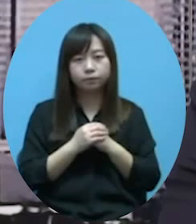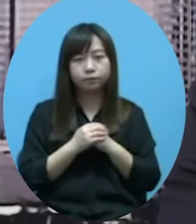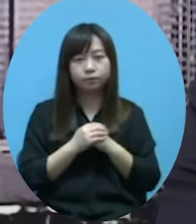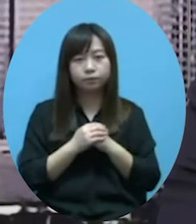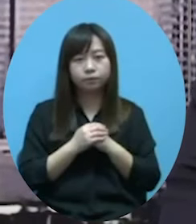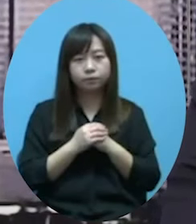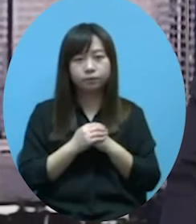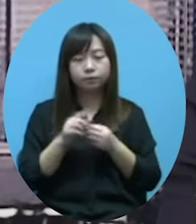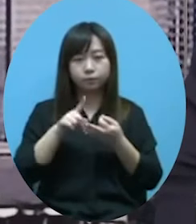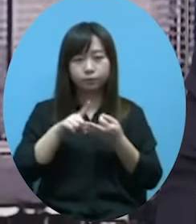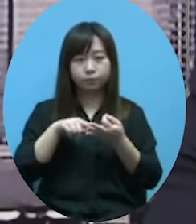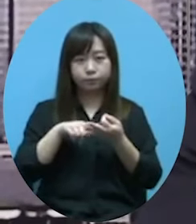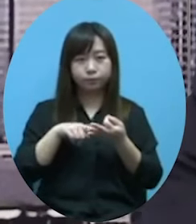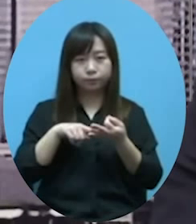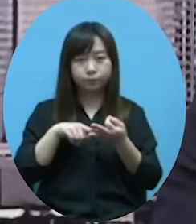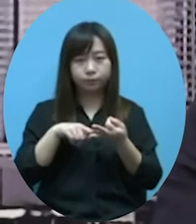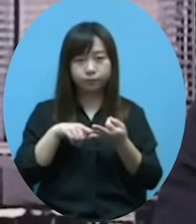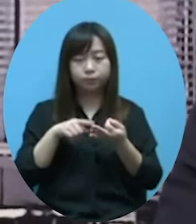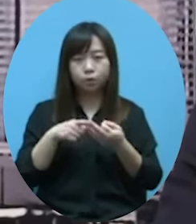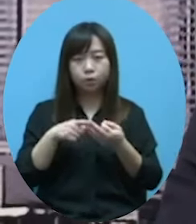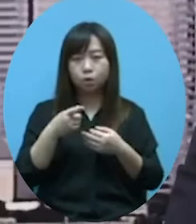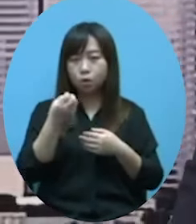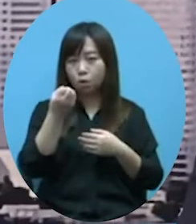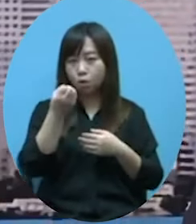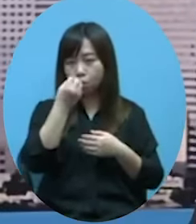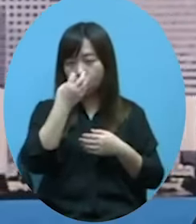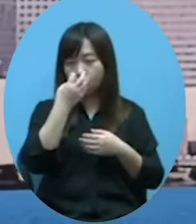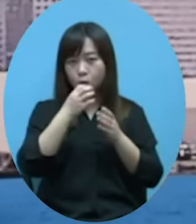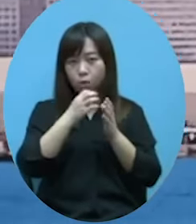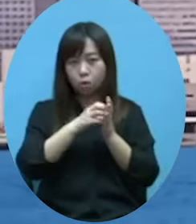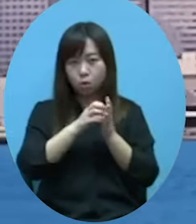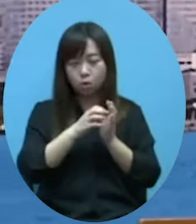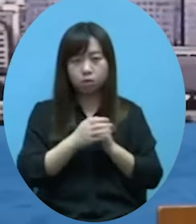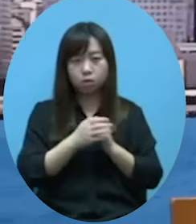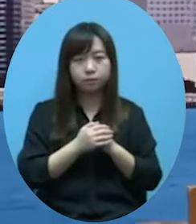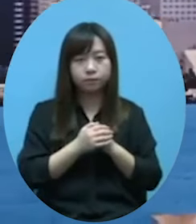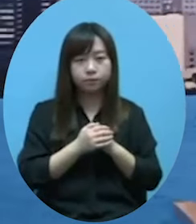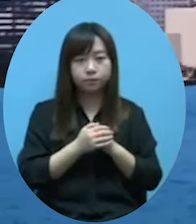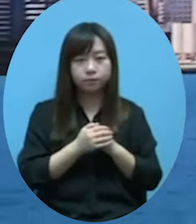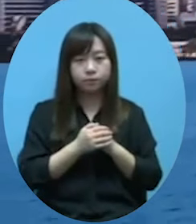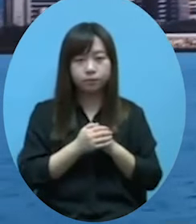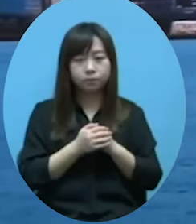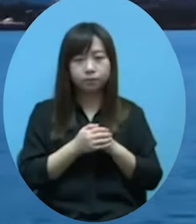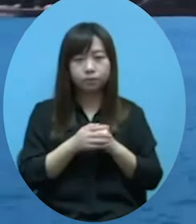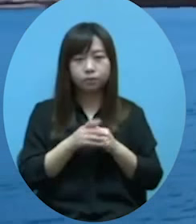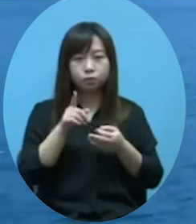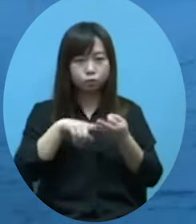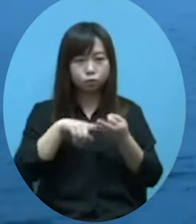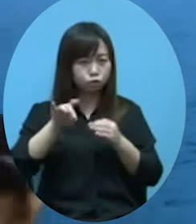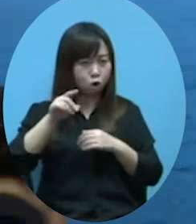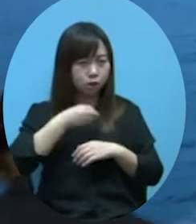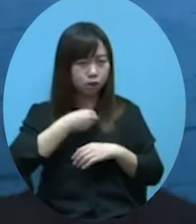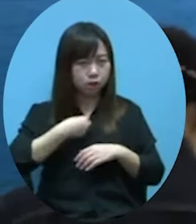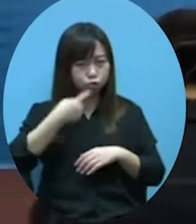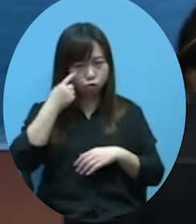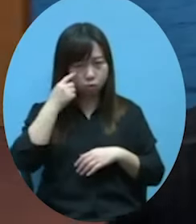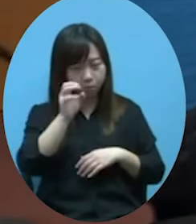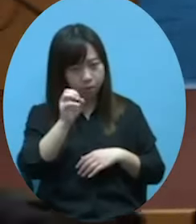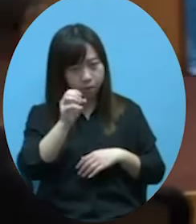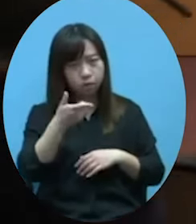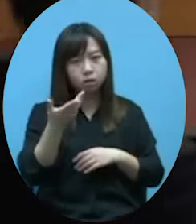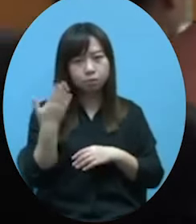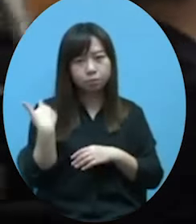Thank You Richard RTHK Dr. Truong, I ask you about that confirmed case from last night can you just tell us why you think this is an